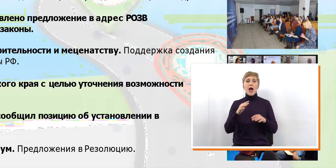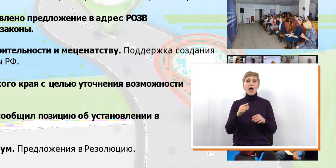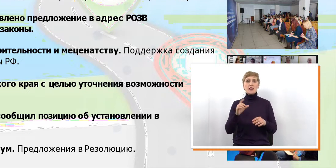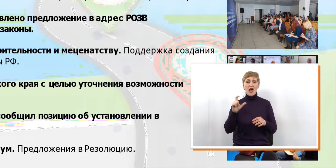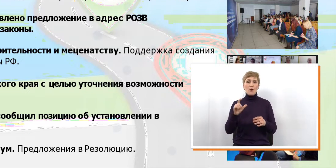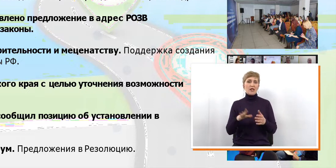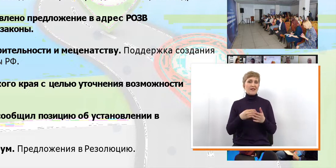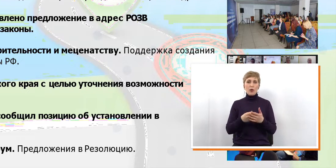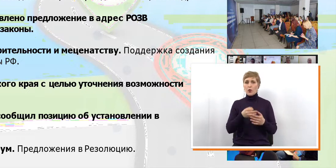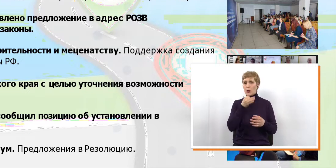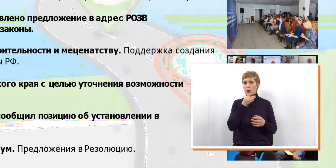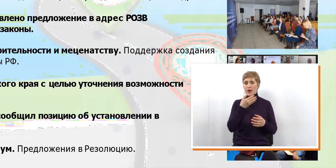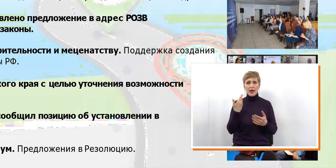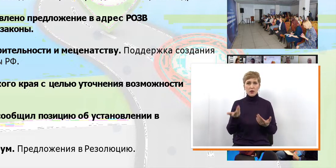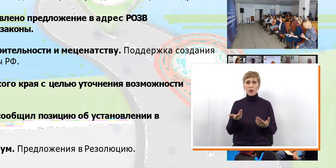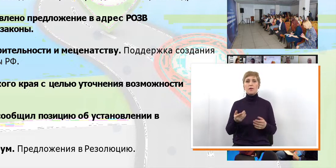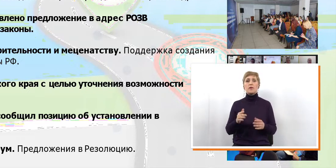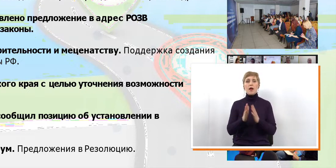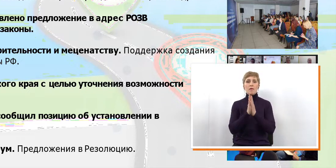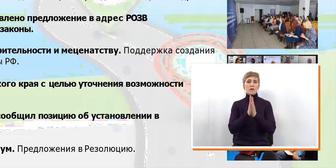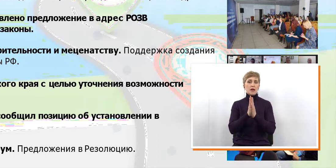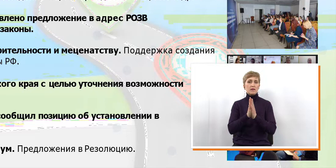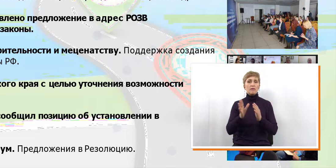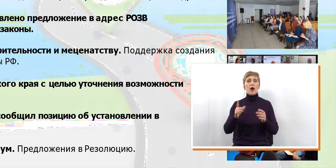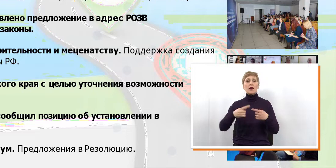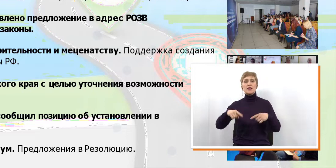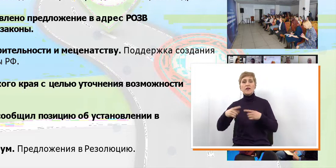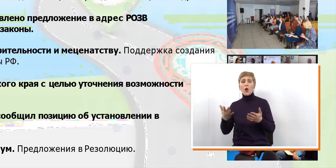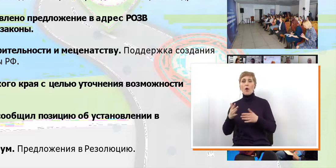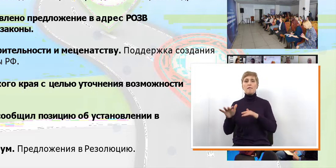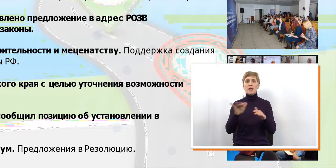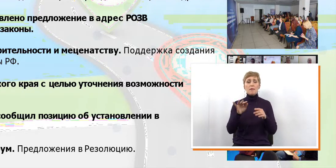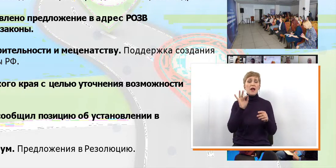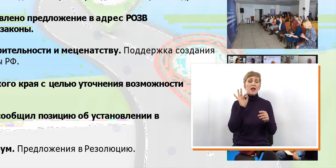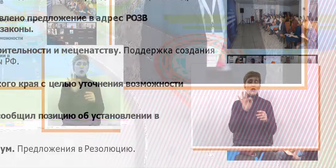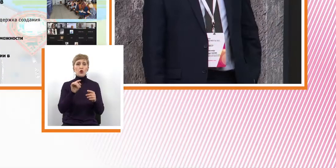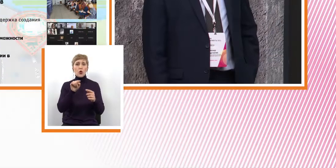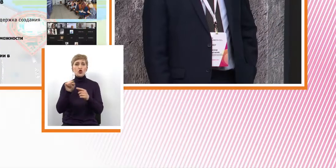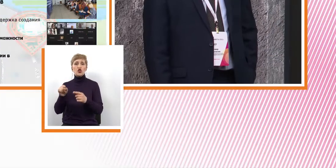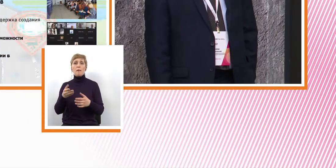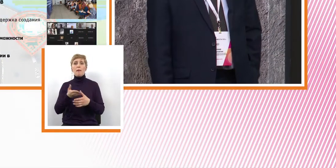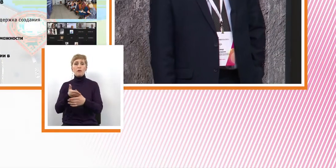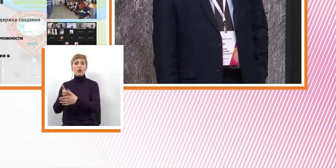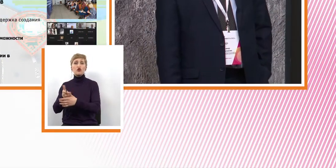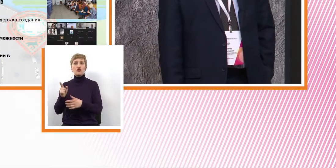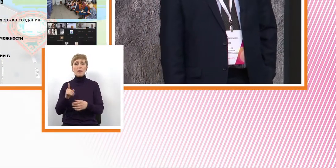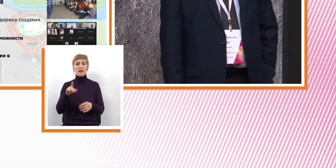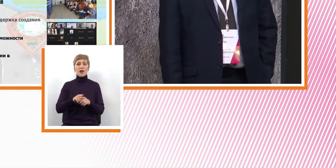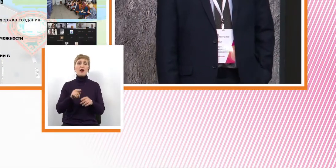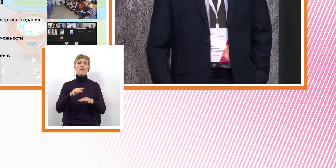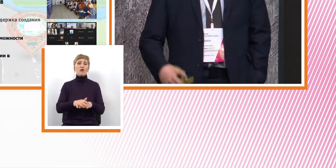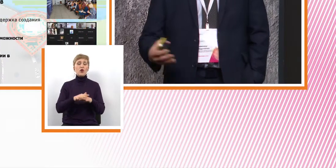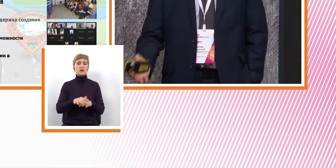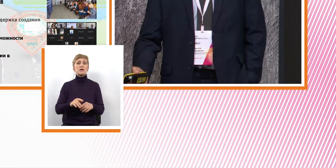просили, значит, вот организовать какое-то мероприятие или точечно помочь в том, чтобы такие фонды создавать